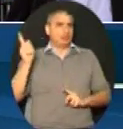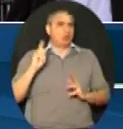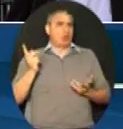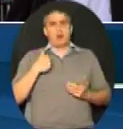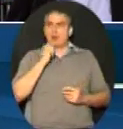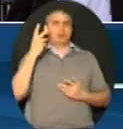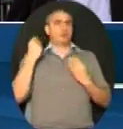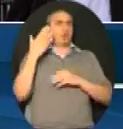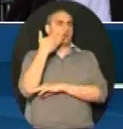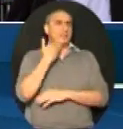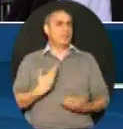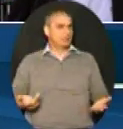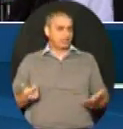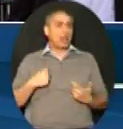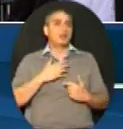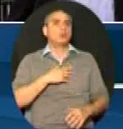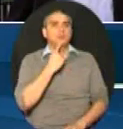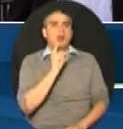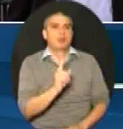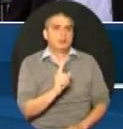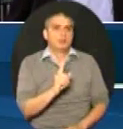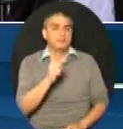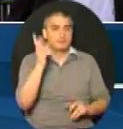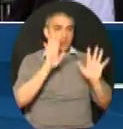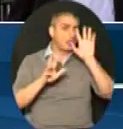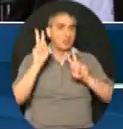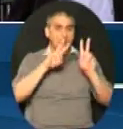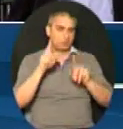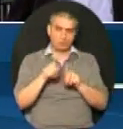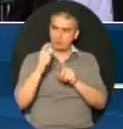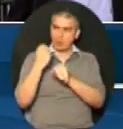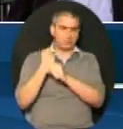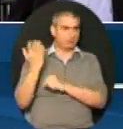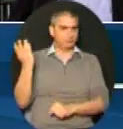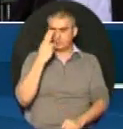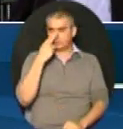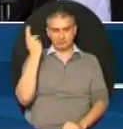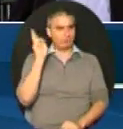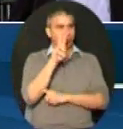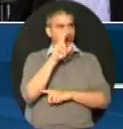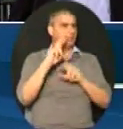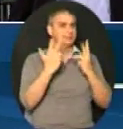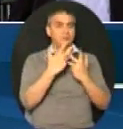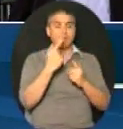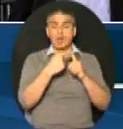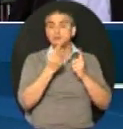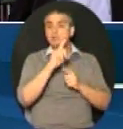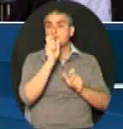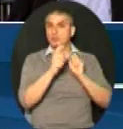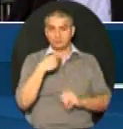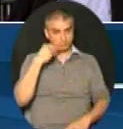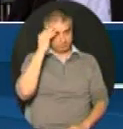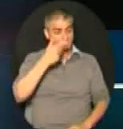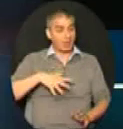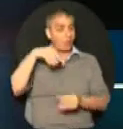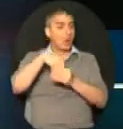לא רוצים את טובת מדינת ישראל. אני רוצה להגיד משהו. התעתועים, זה אותם תעתועים שאתם ניסיתם לשתות בציבור, וחצי מיליון אנשים, אני רוצה להזכיר